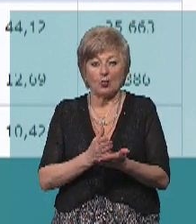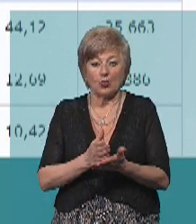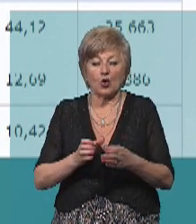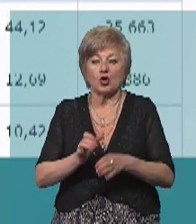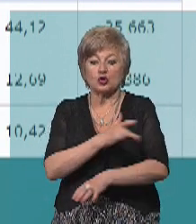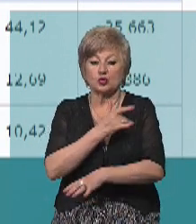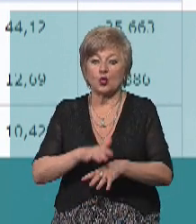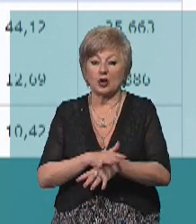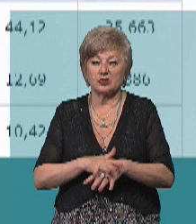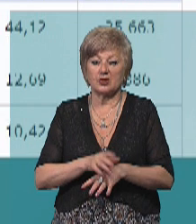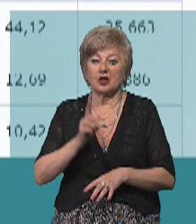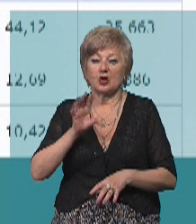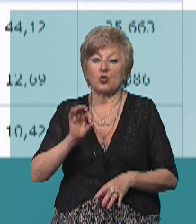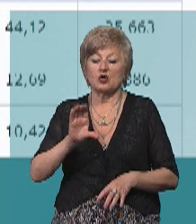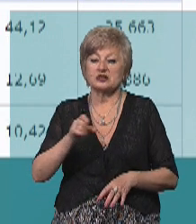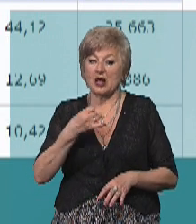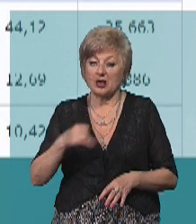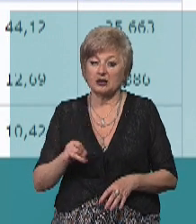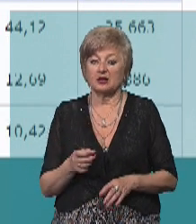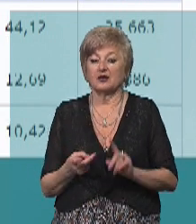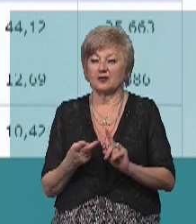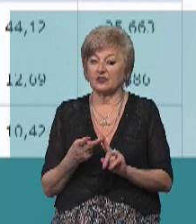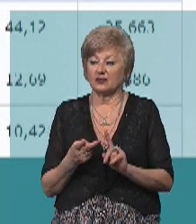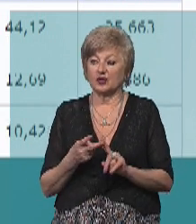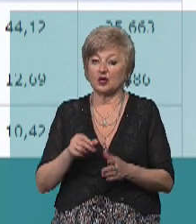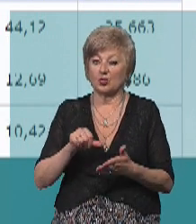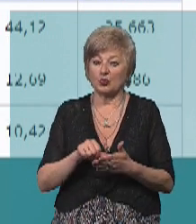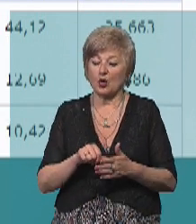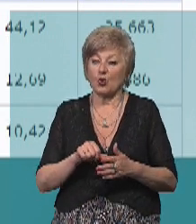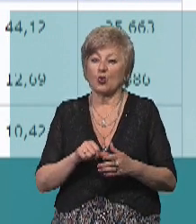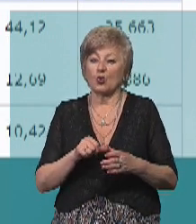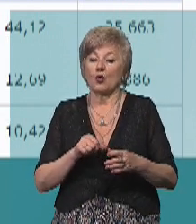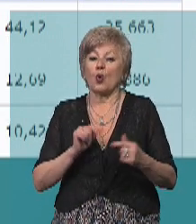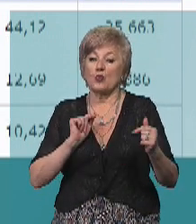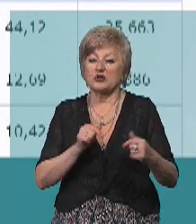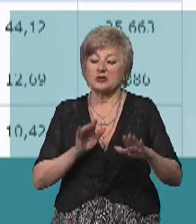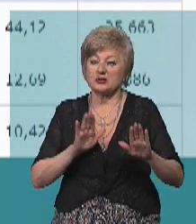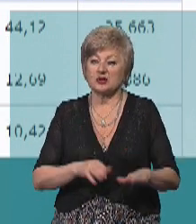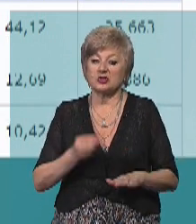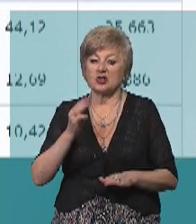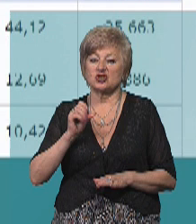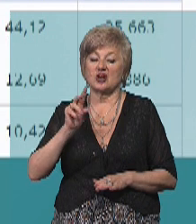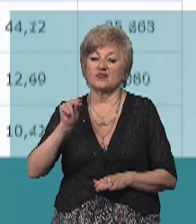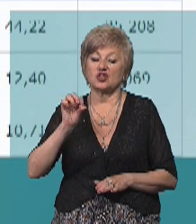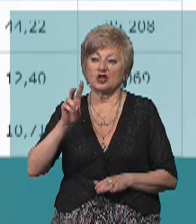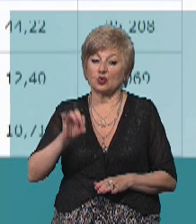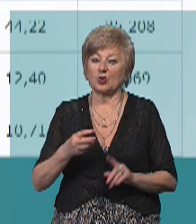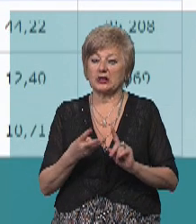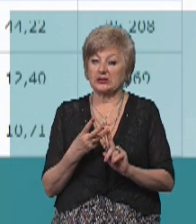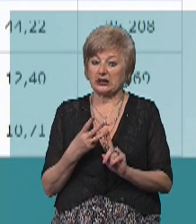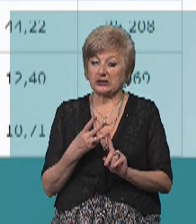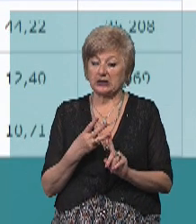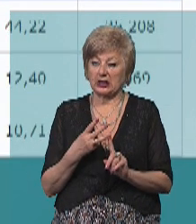«Слуга народу» Геннадій Касай. Друга позиція у представника опозиційного блоку Ігоря Чумаченка і на третім